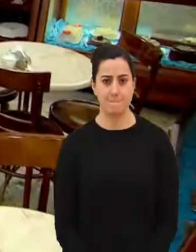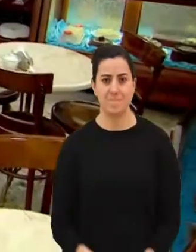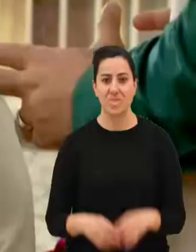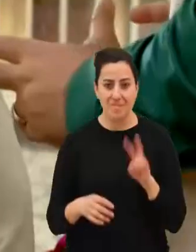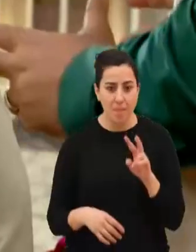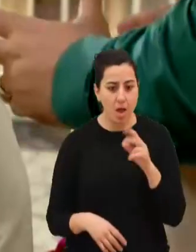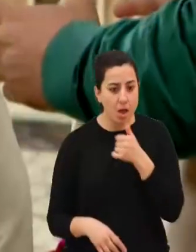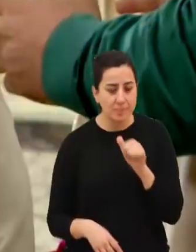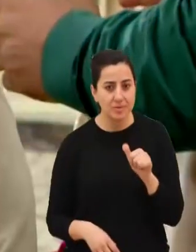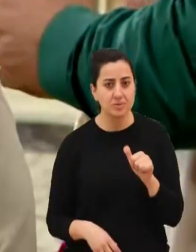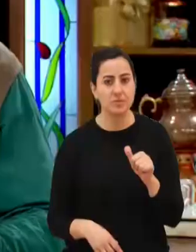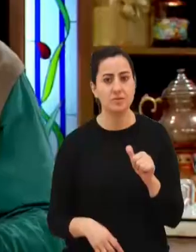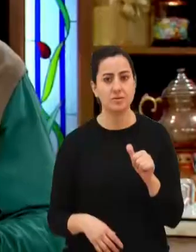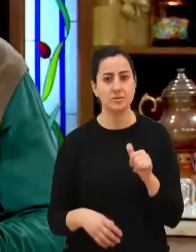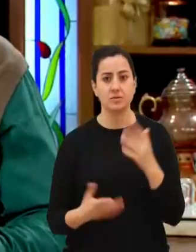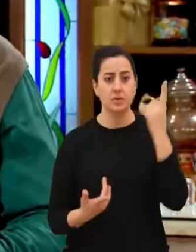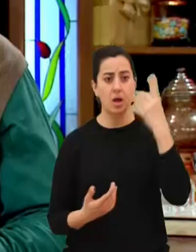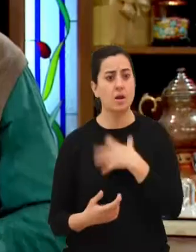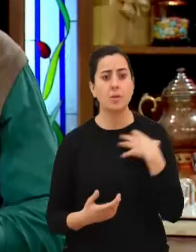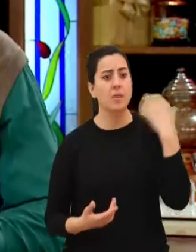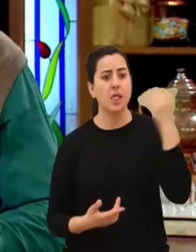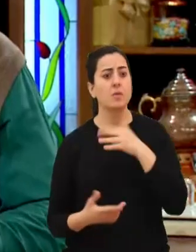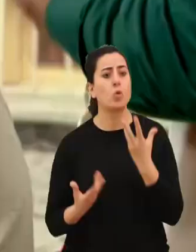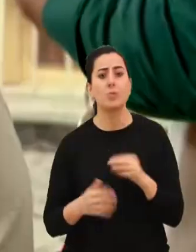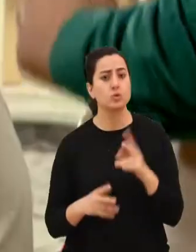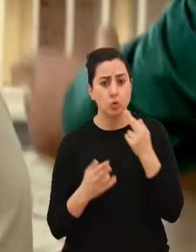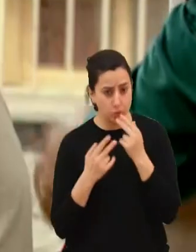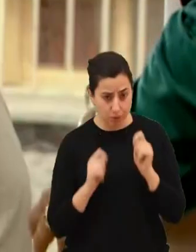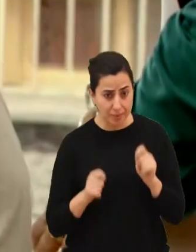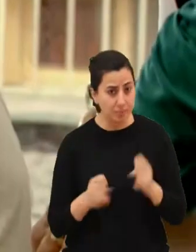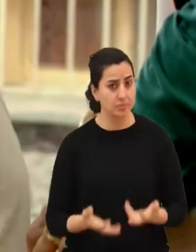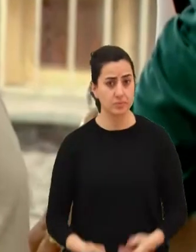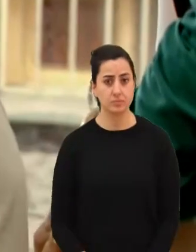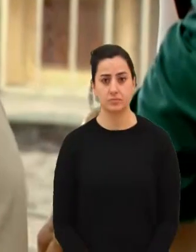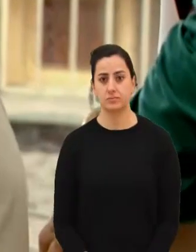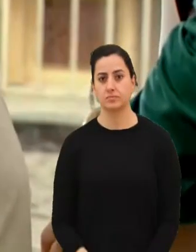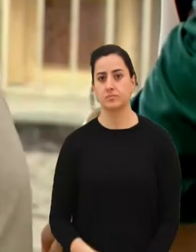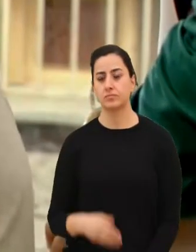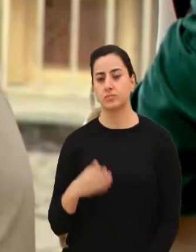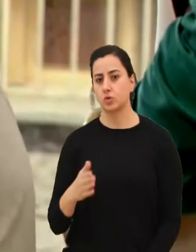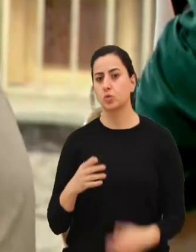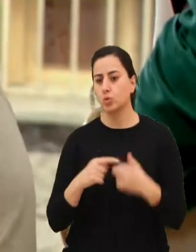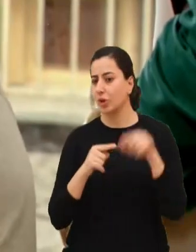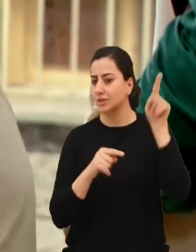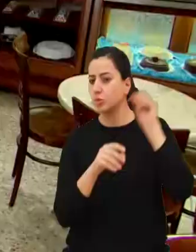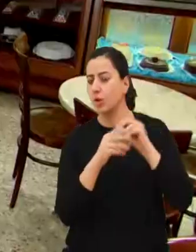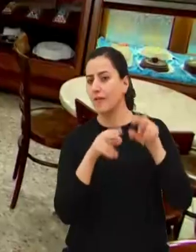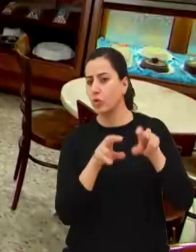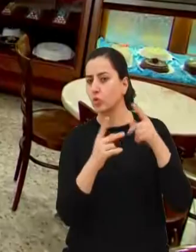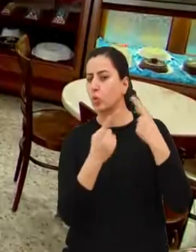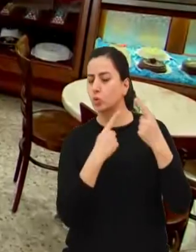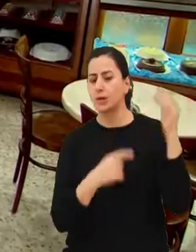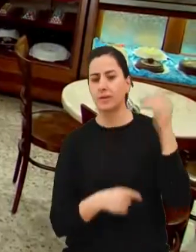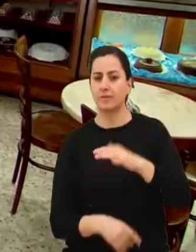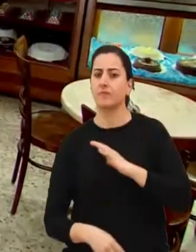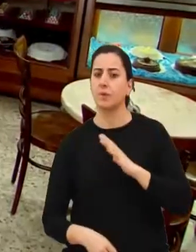Selim abi, neden hala gelmedi hanım eve? Konuşmadınız mı? Neden gelmedi? Ya işte Rukiye konuşuyor. Birazdan